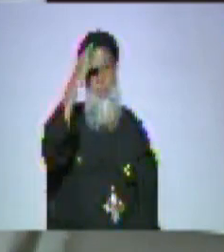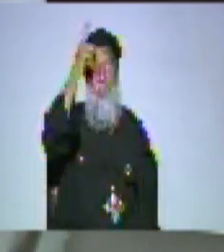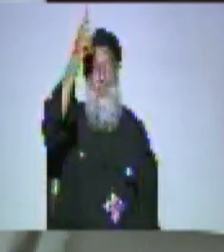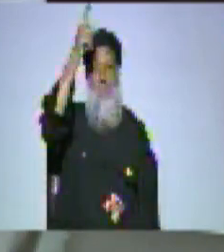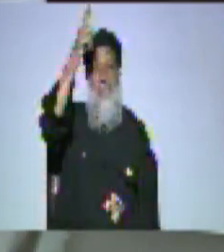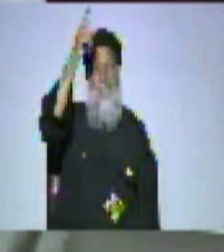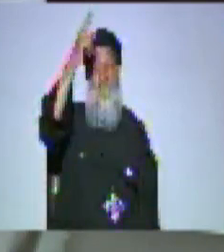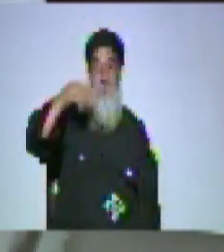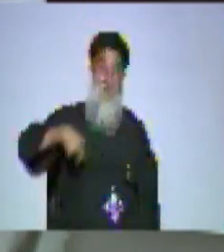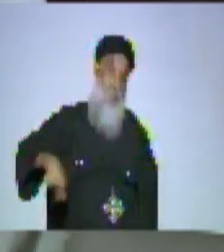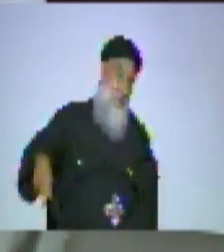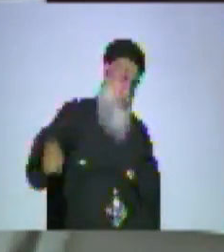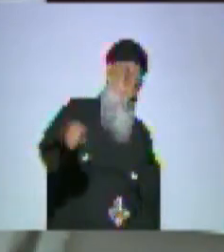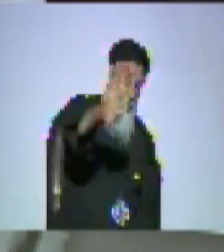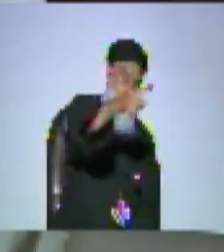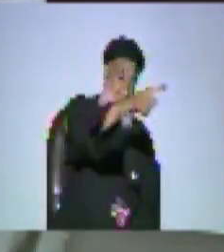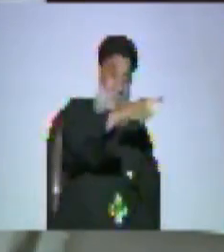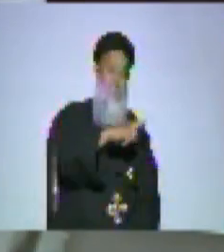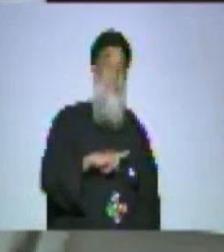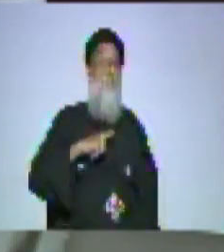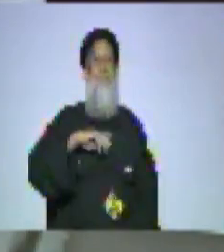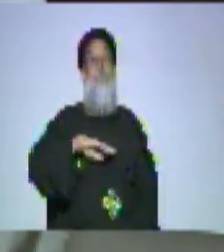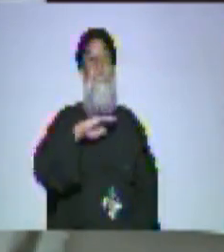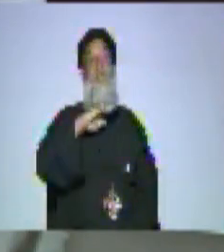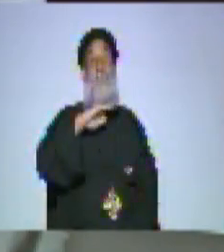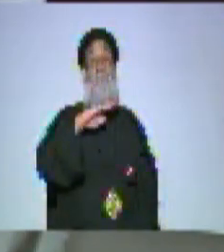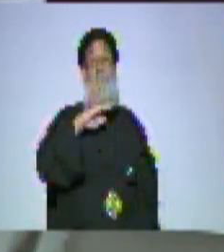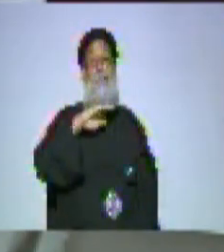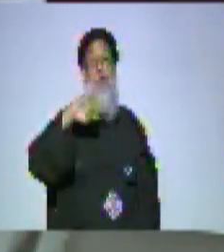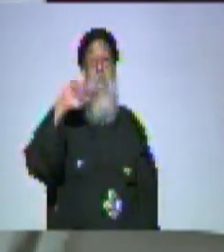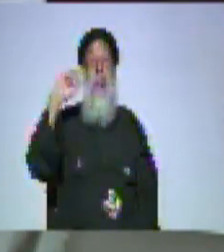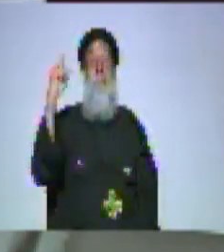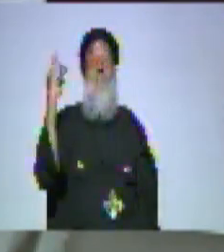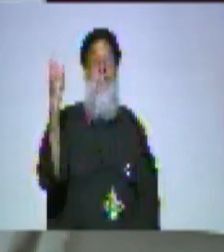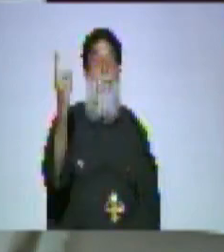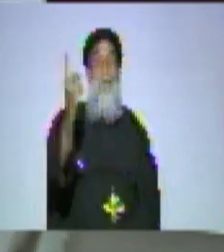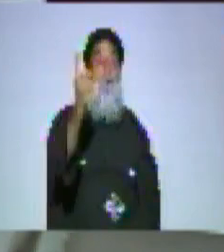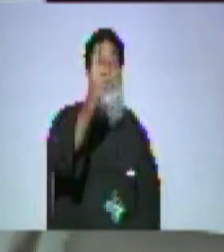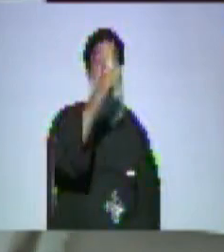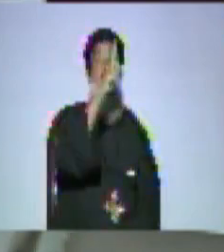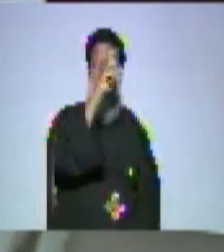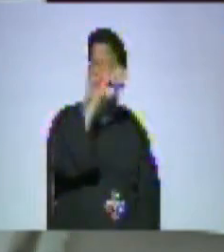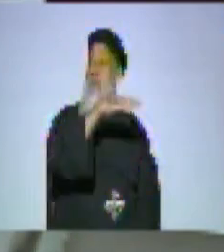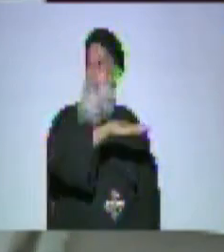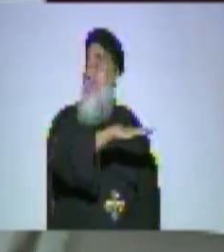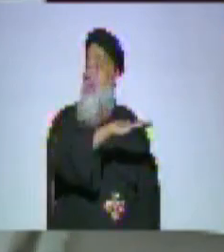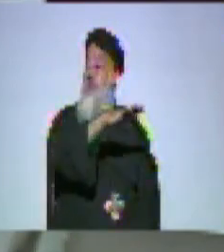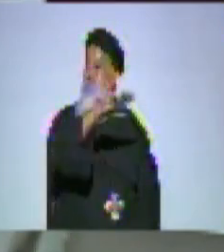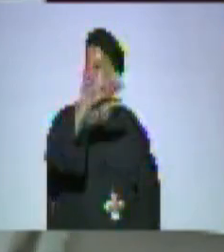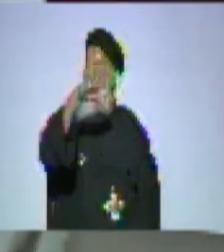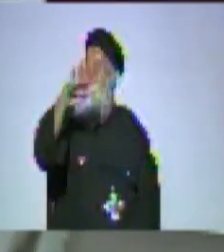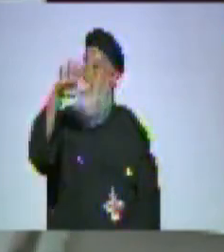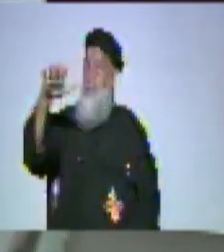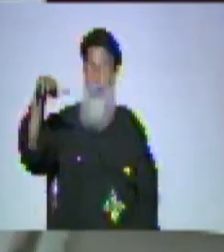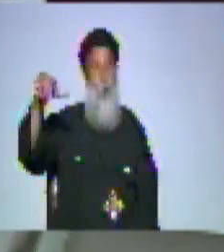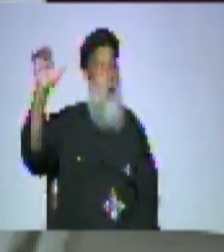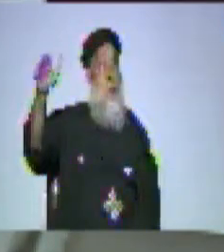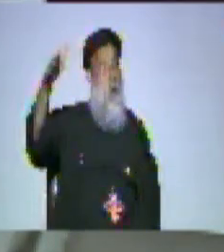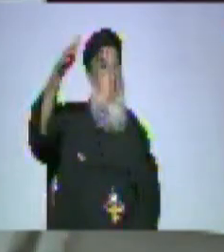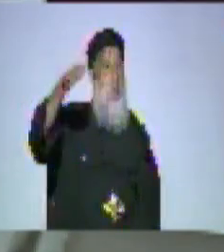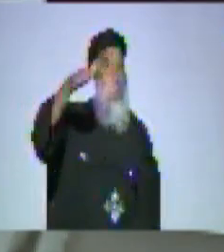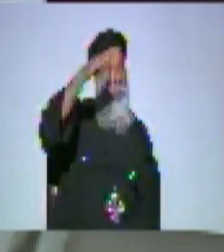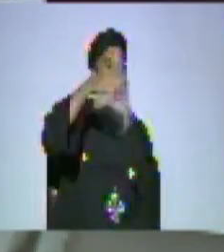علشان يكفي العالم كله الماء اللي موجود والهواء